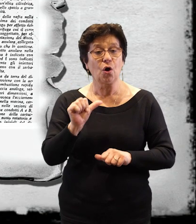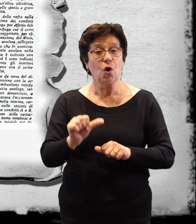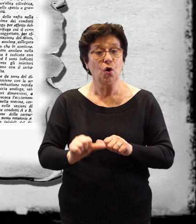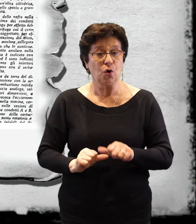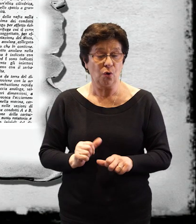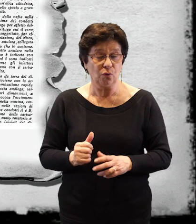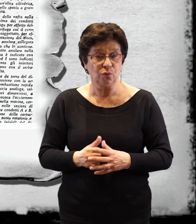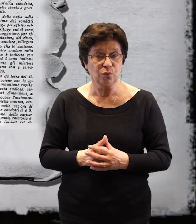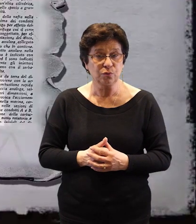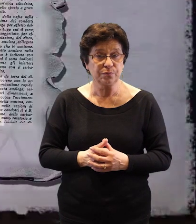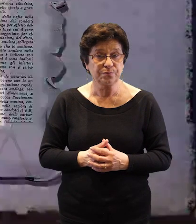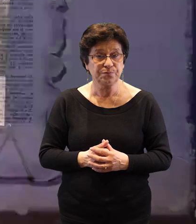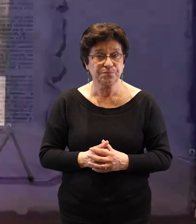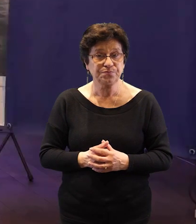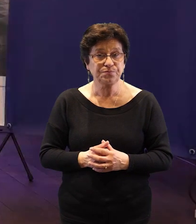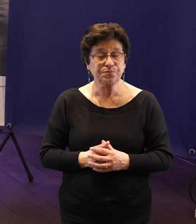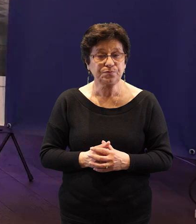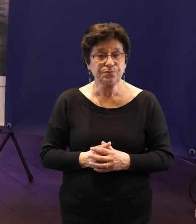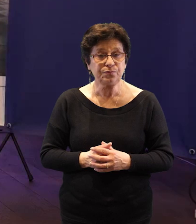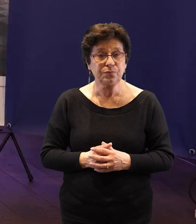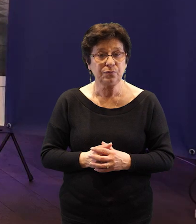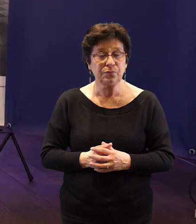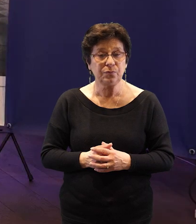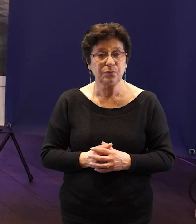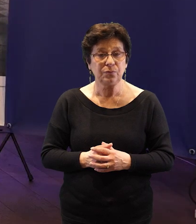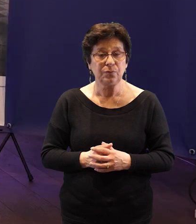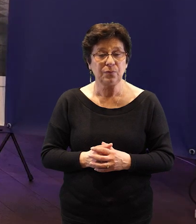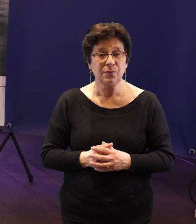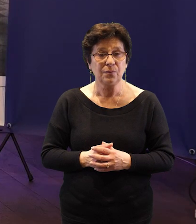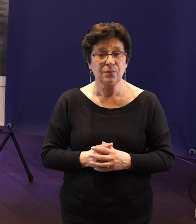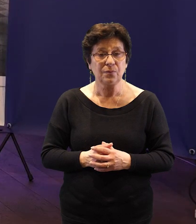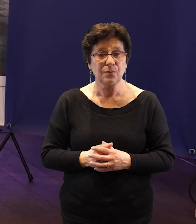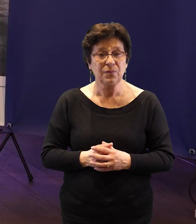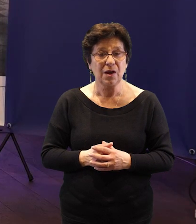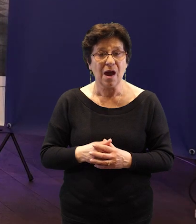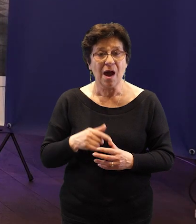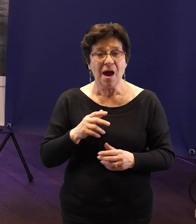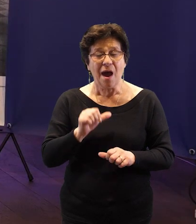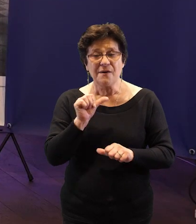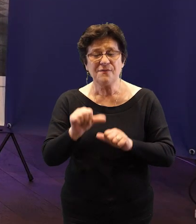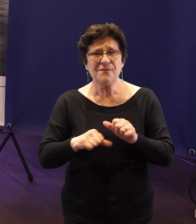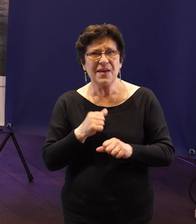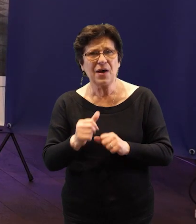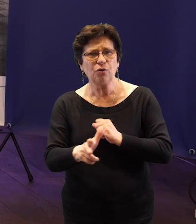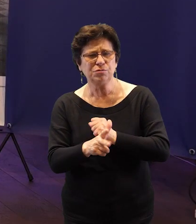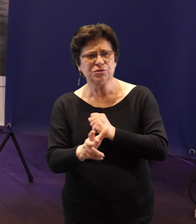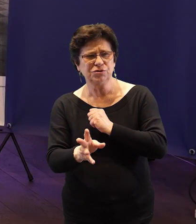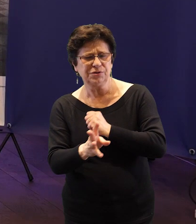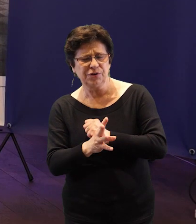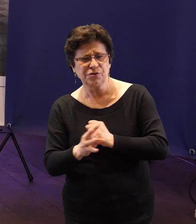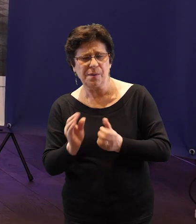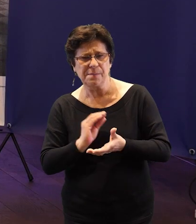był Belonzo, tylko Belluso, że te artykuły, które w latach 90., 80. pisały